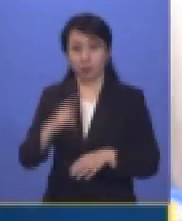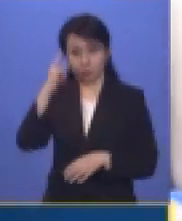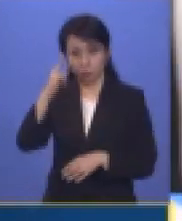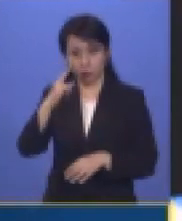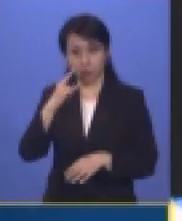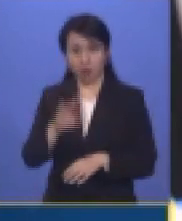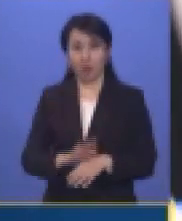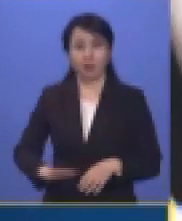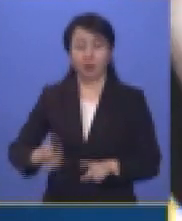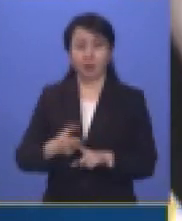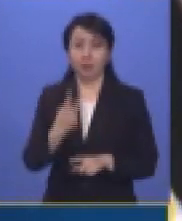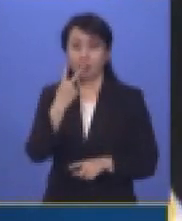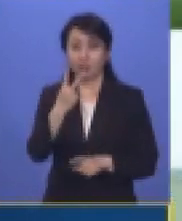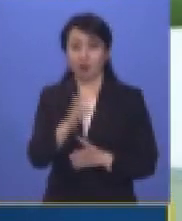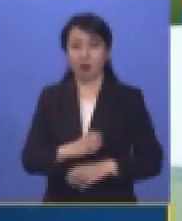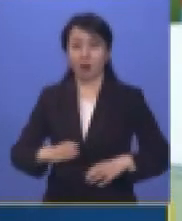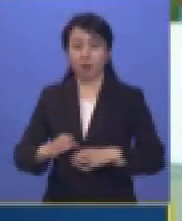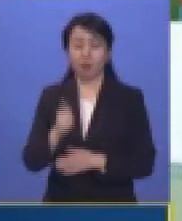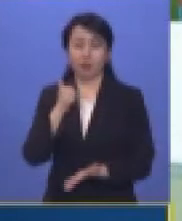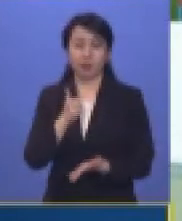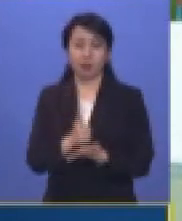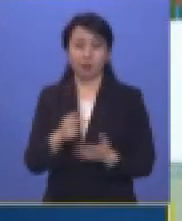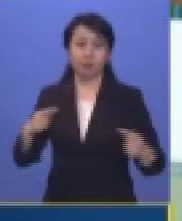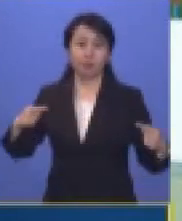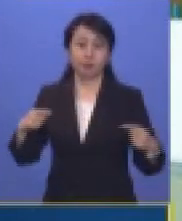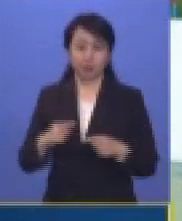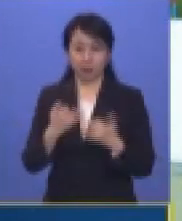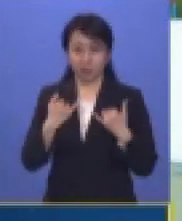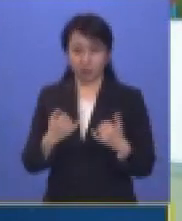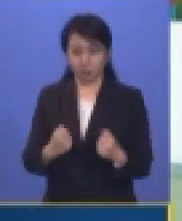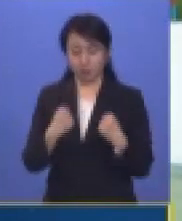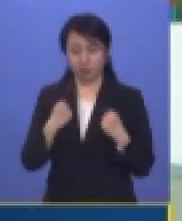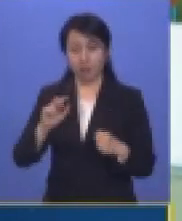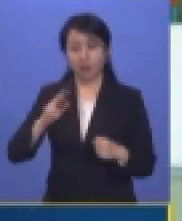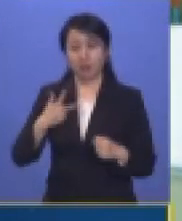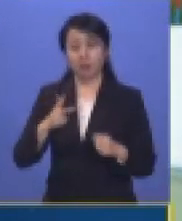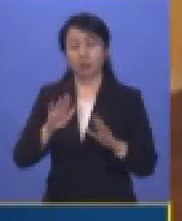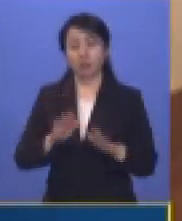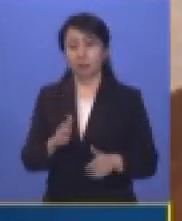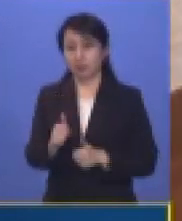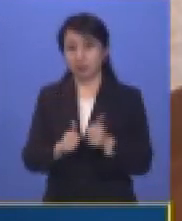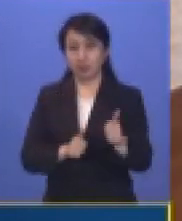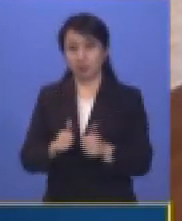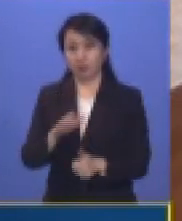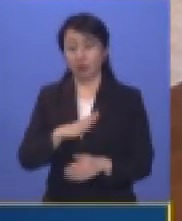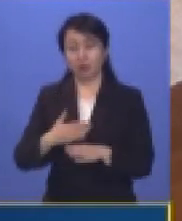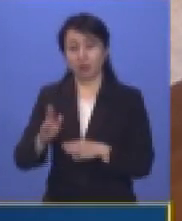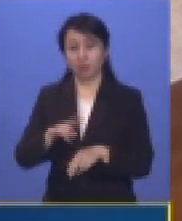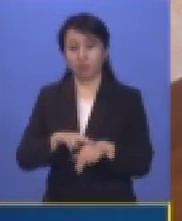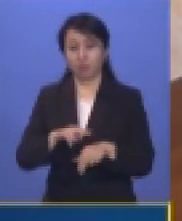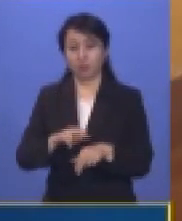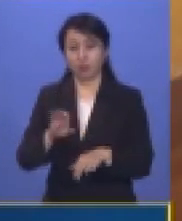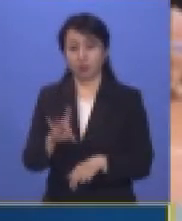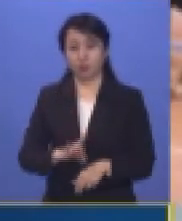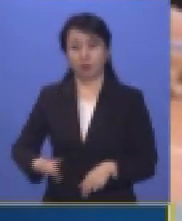Республики Казахстан. Эти две команды признаны основными соперниками нынешней спартакиады. Третьим призером соревнований стал отдел полиции